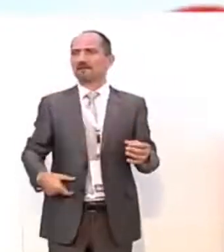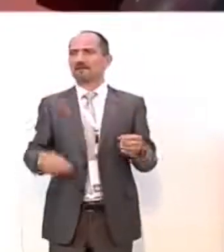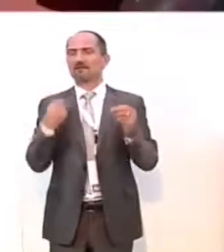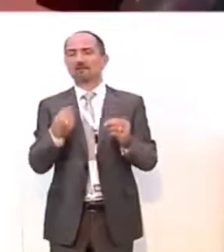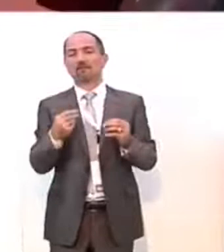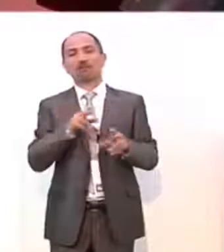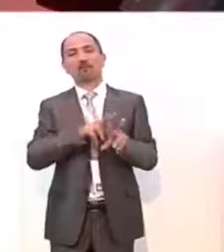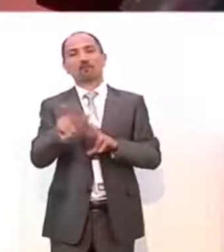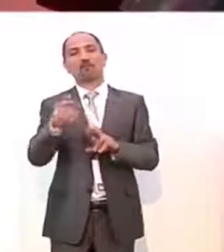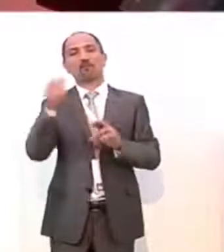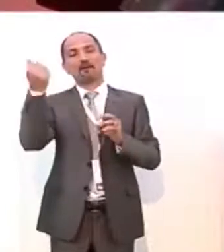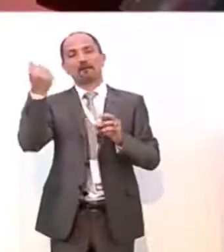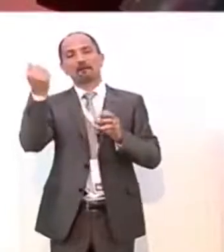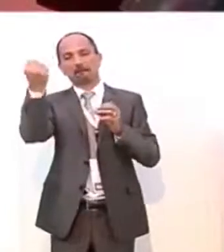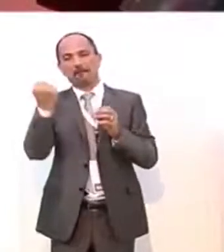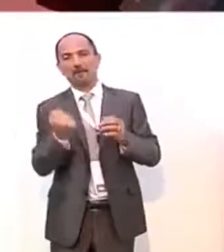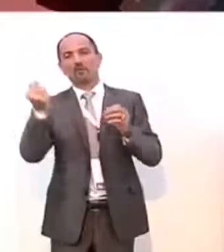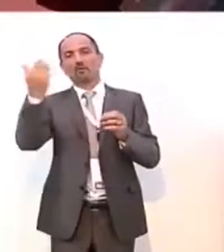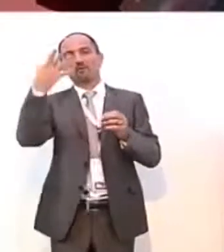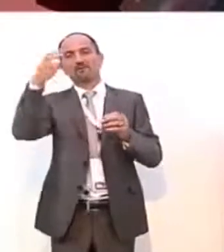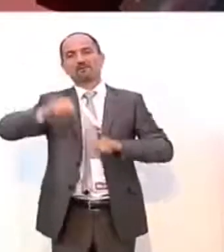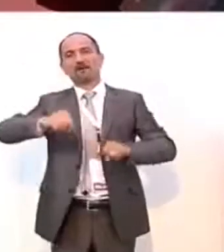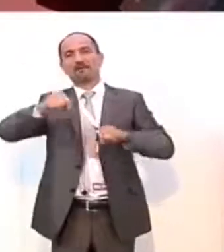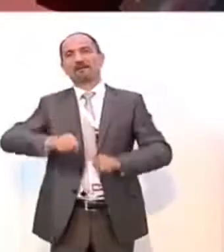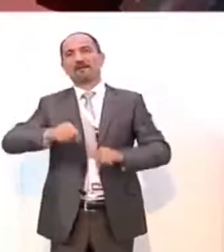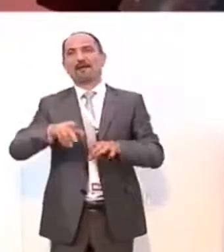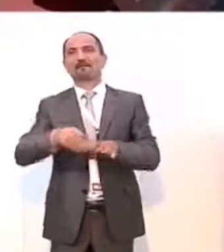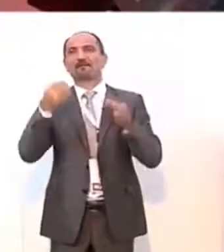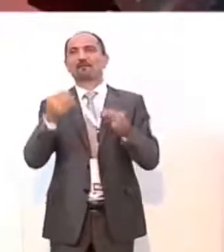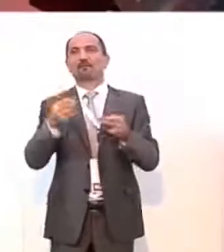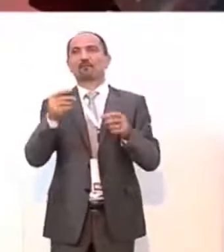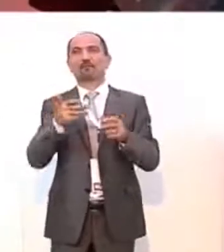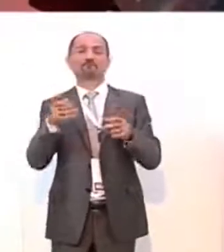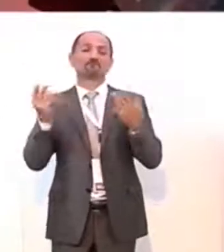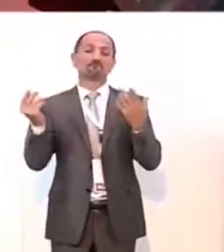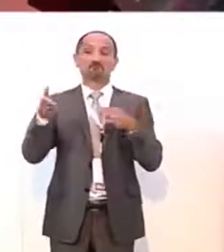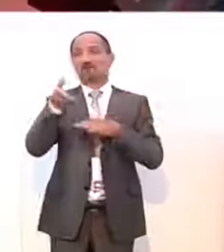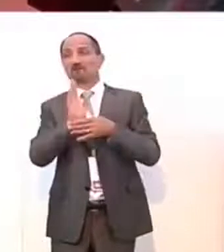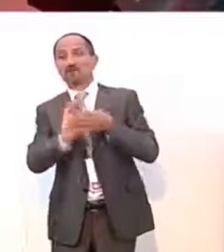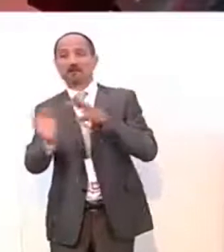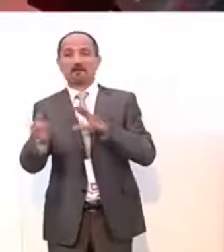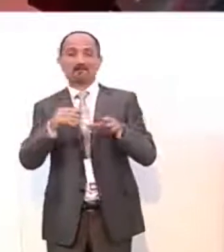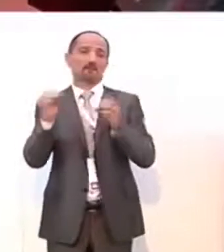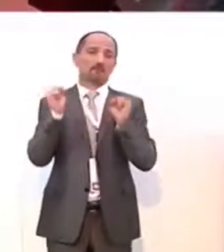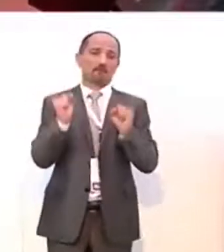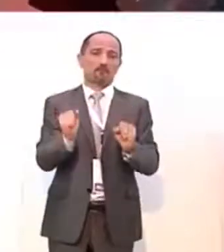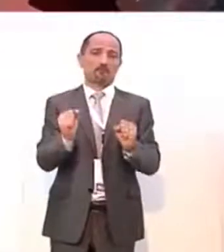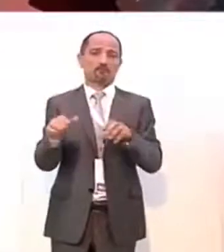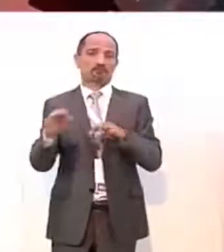comuni con meno di 15.000 abitanti, con una pattuglia anche dei comuni intermedi, ma in maniera